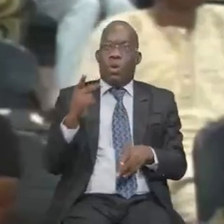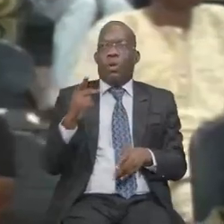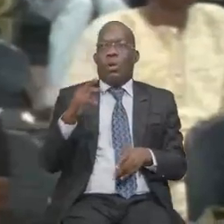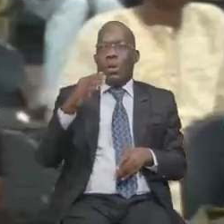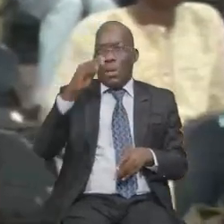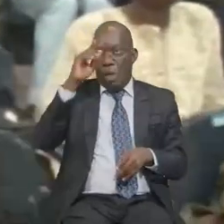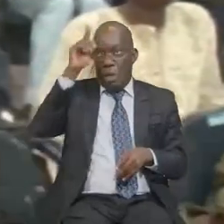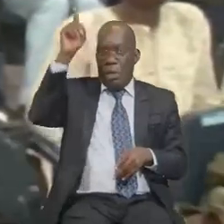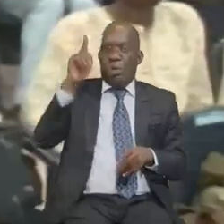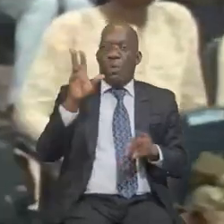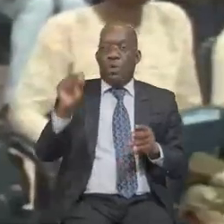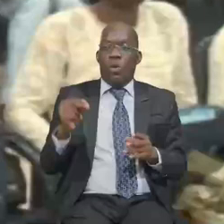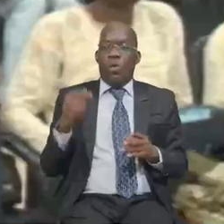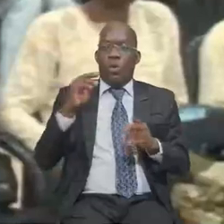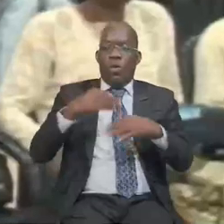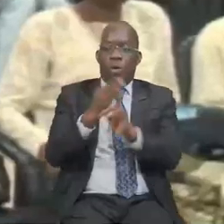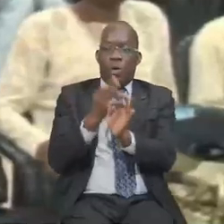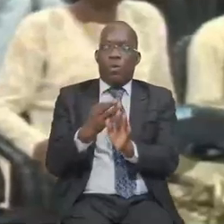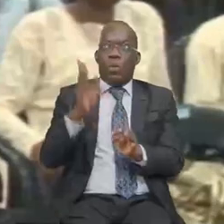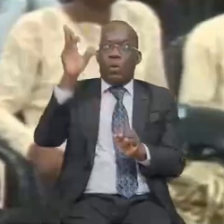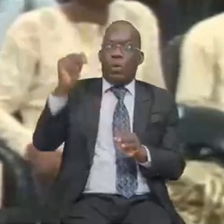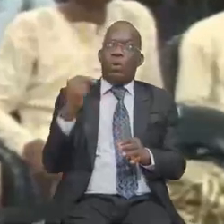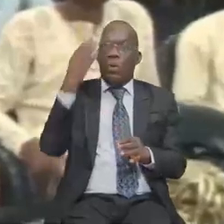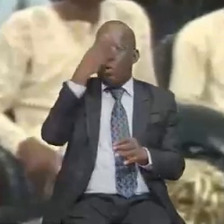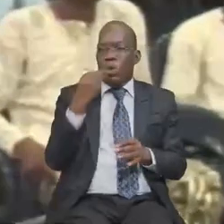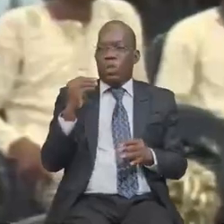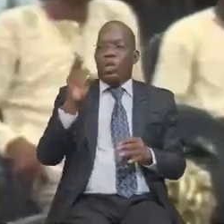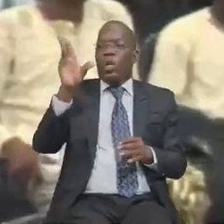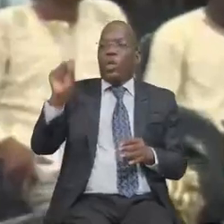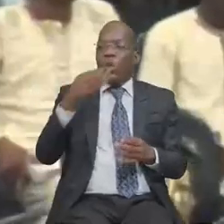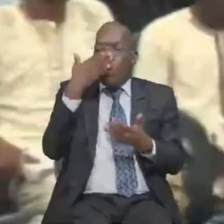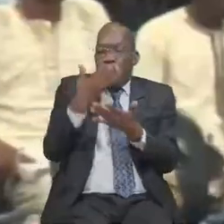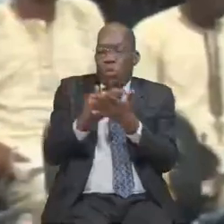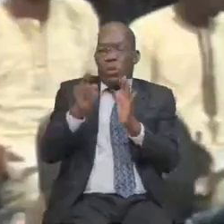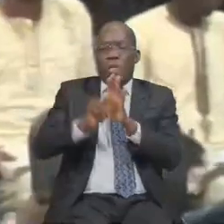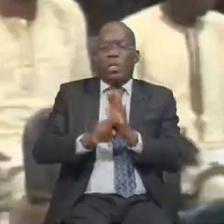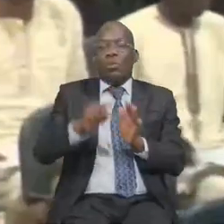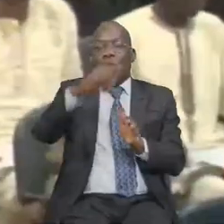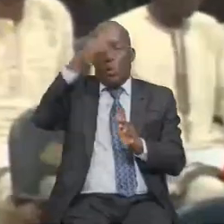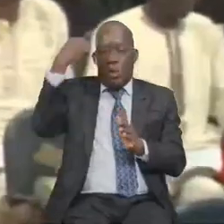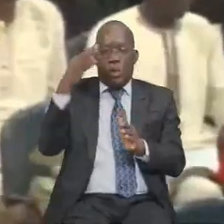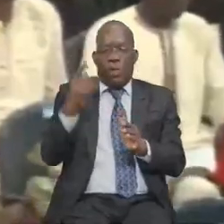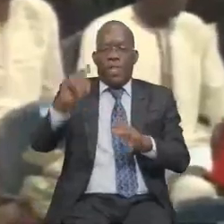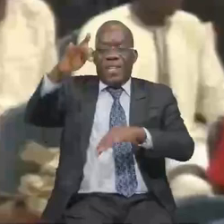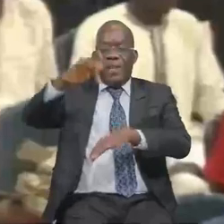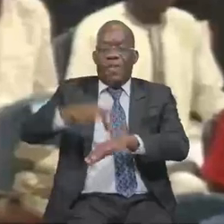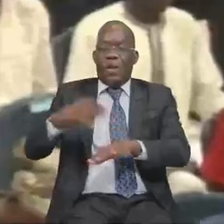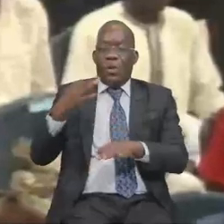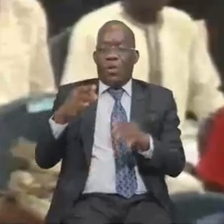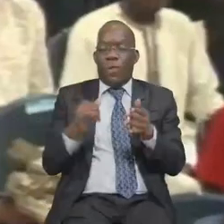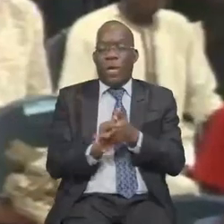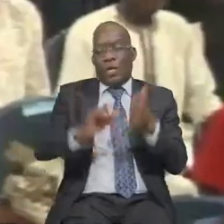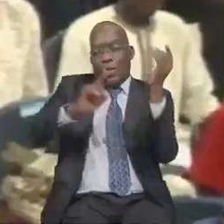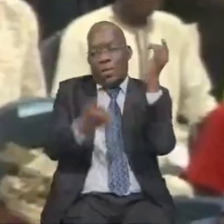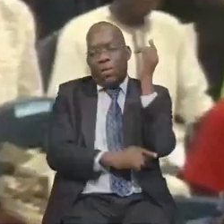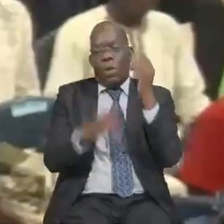beauté, il n'y avait pas d'éclat. À cause de l'effet des fouets, des